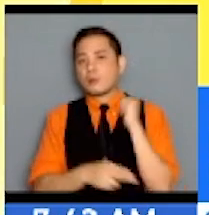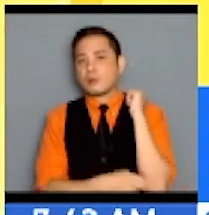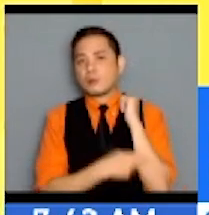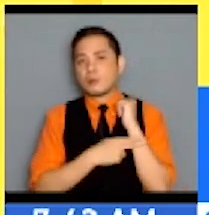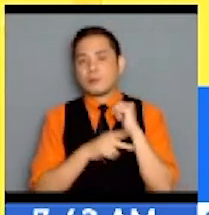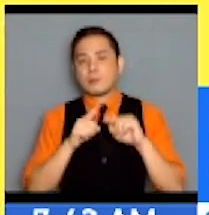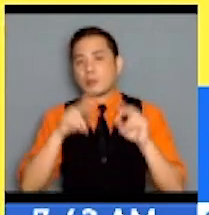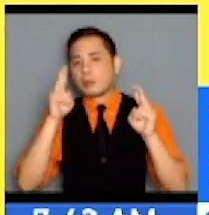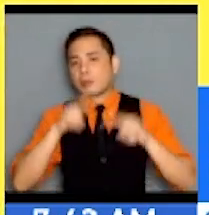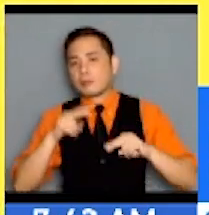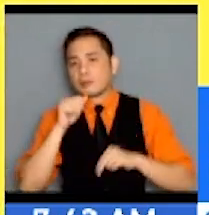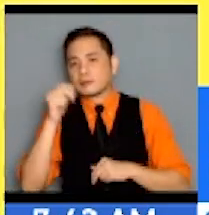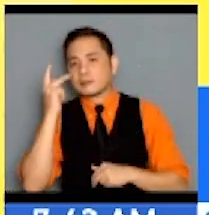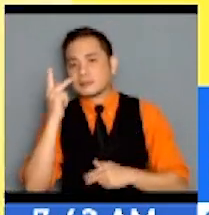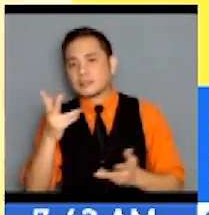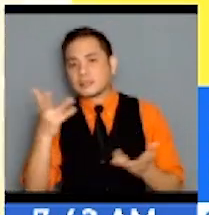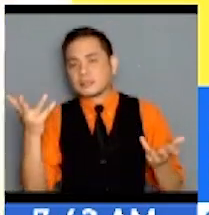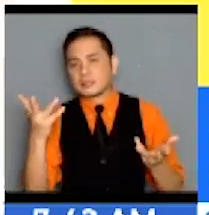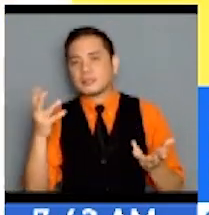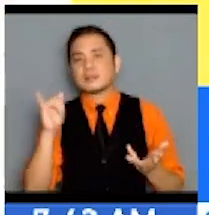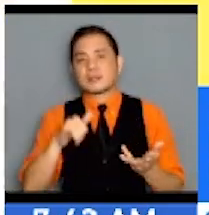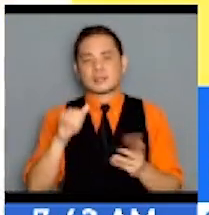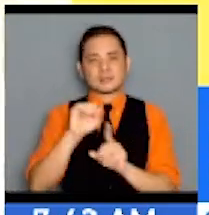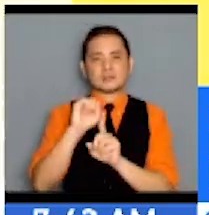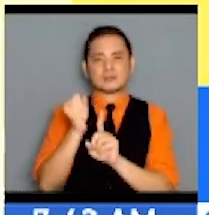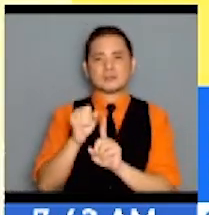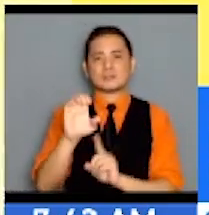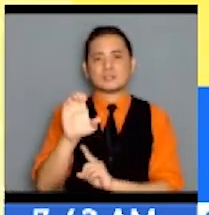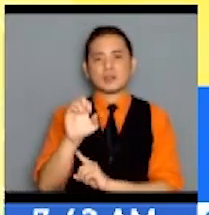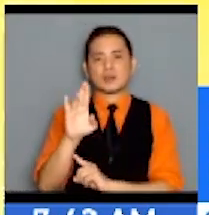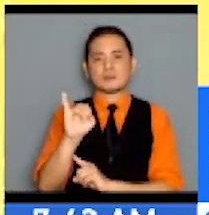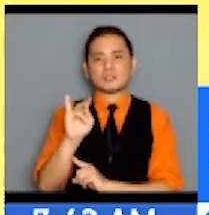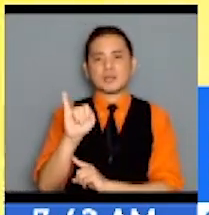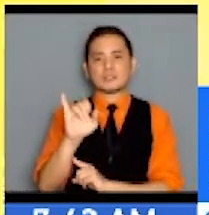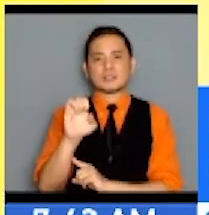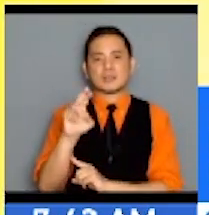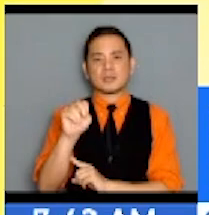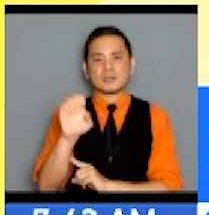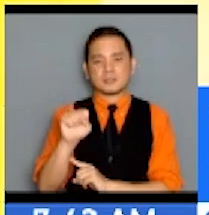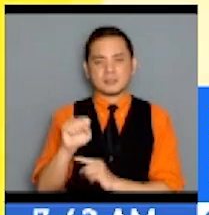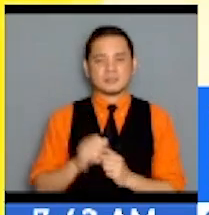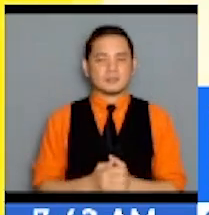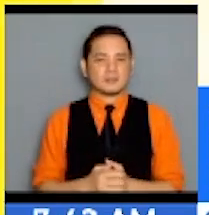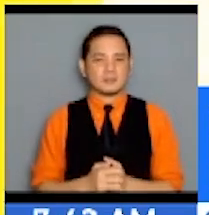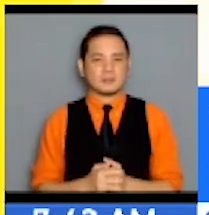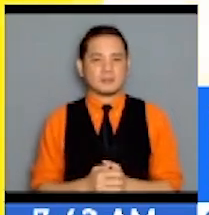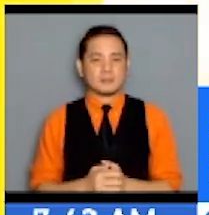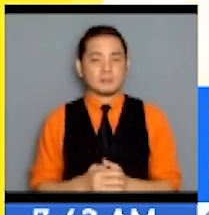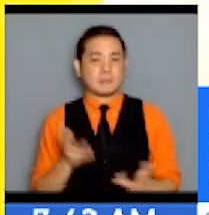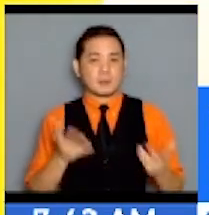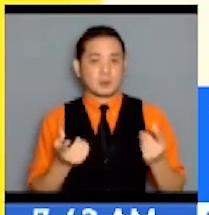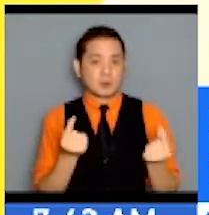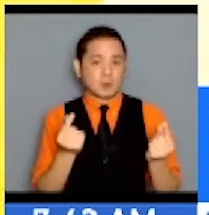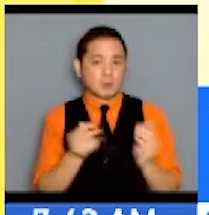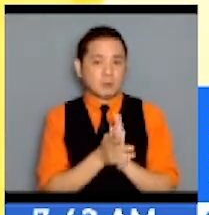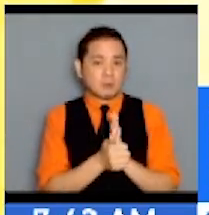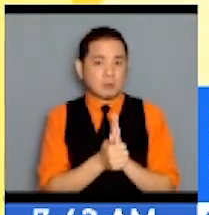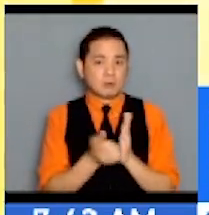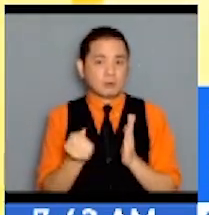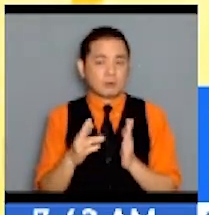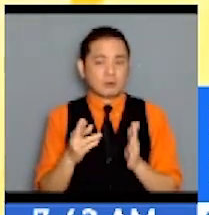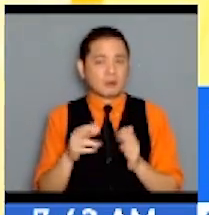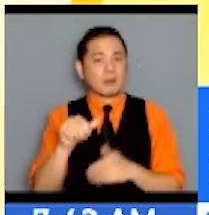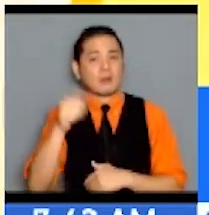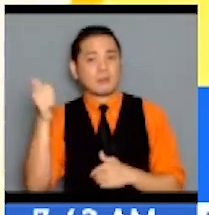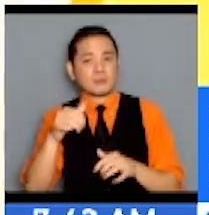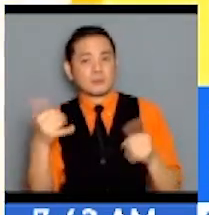ng korte, anong ginawa nila doon? Nag-jack and poi, di ba? So, malamang daw may ginawa. O merong mga witness na mukhang nagsabi